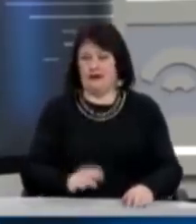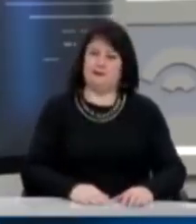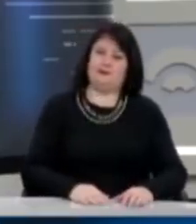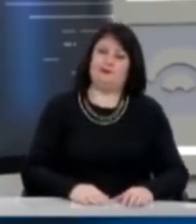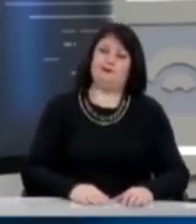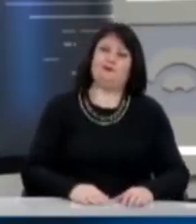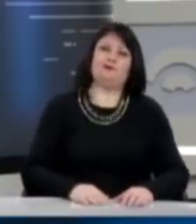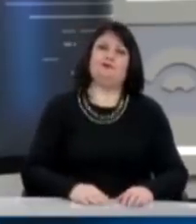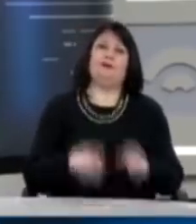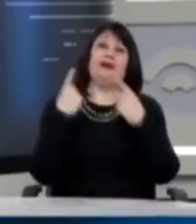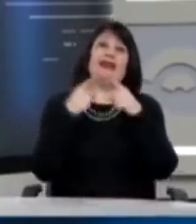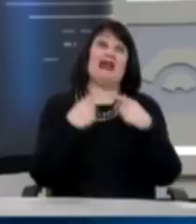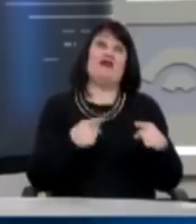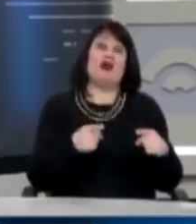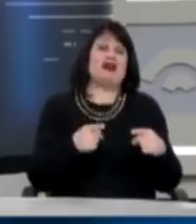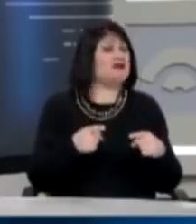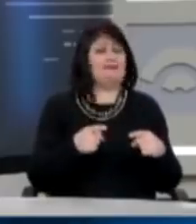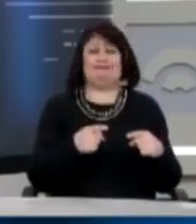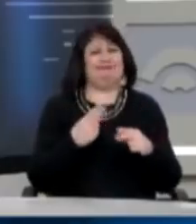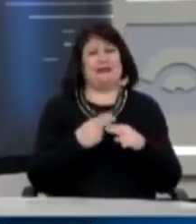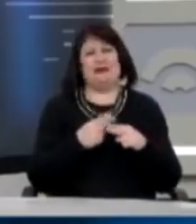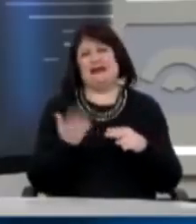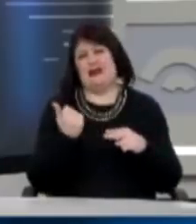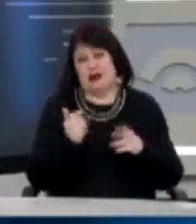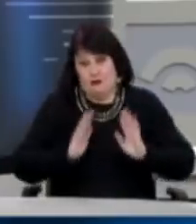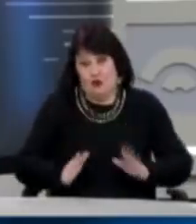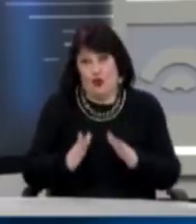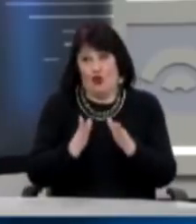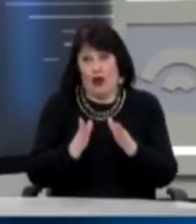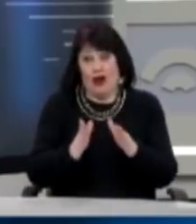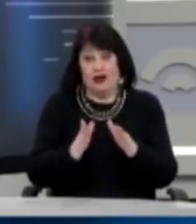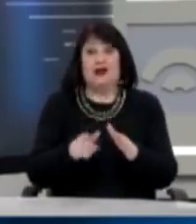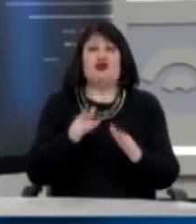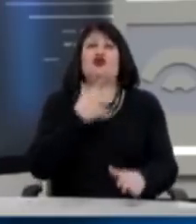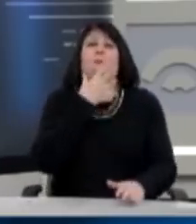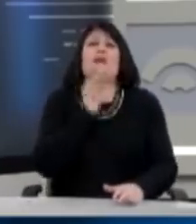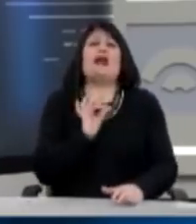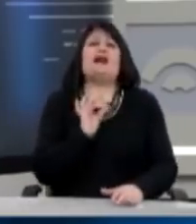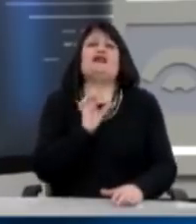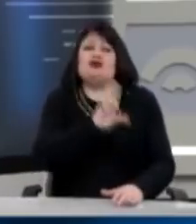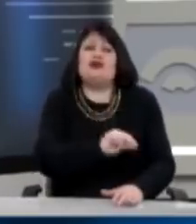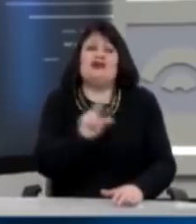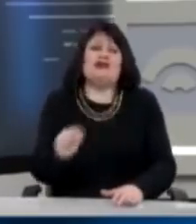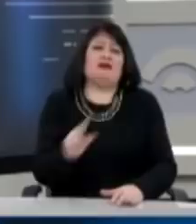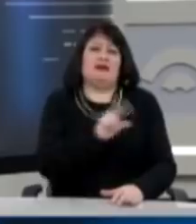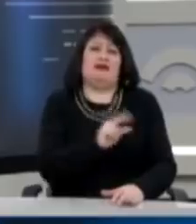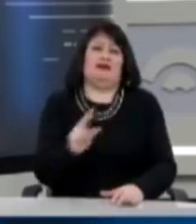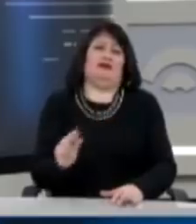διαφορές είναι επουσιώδεις και όσο προχωράει τόσο μοιάζουν σαν δυο σταγόνες